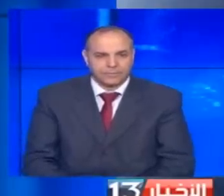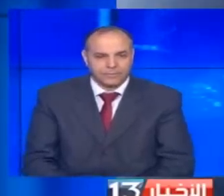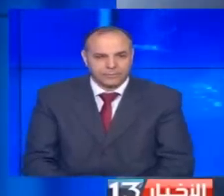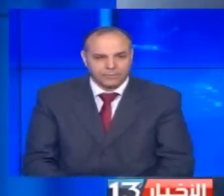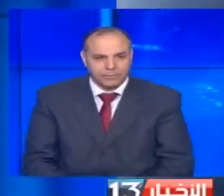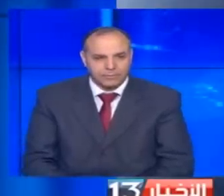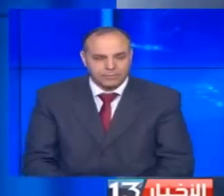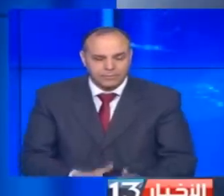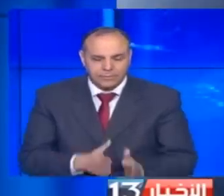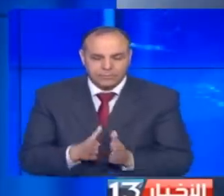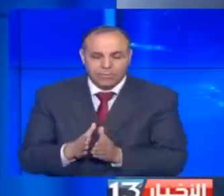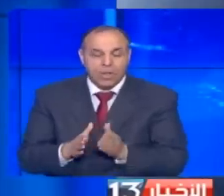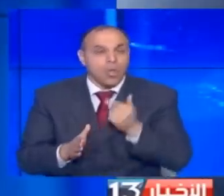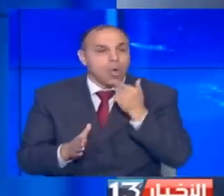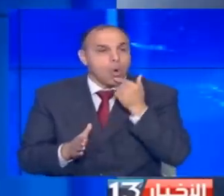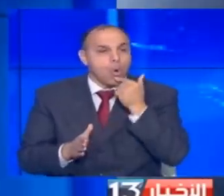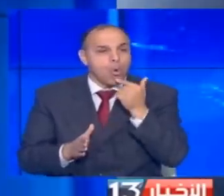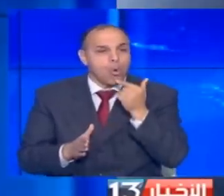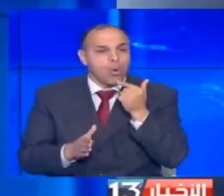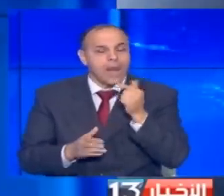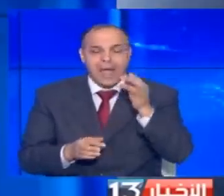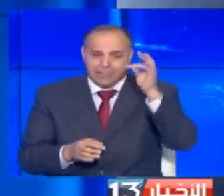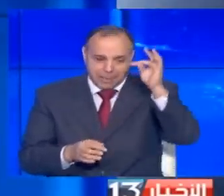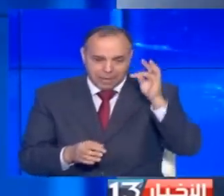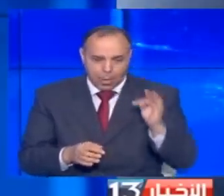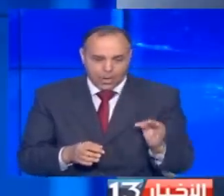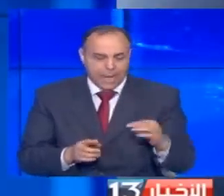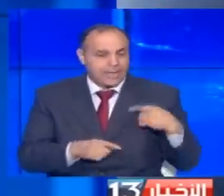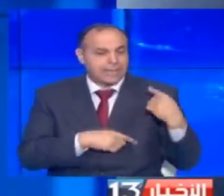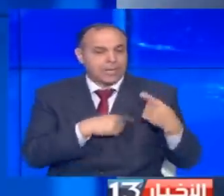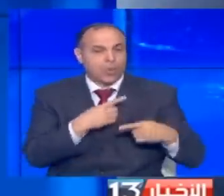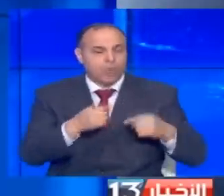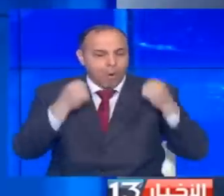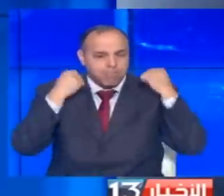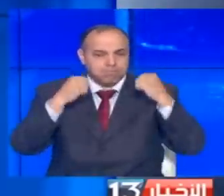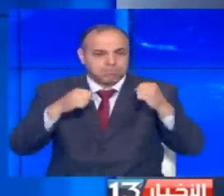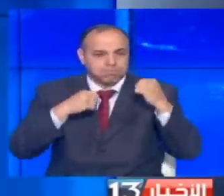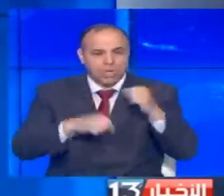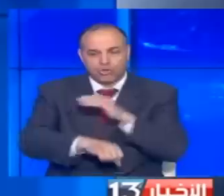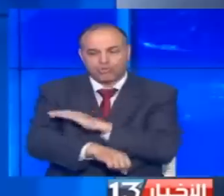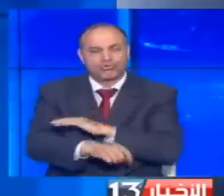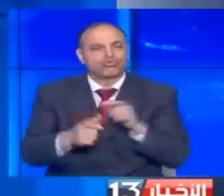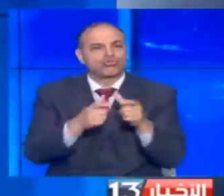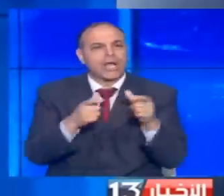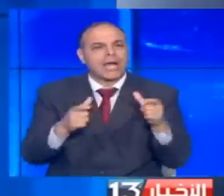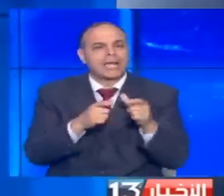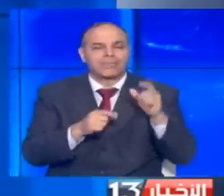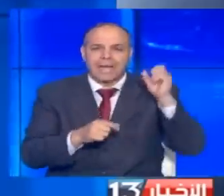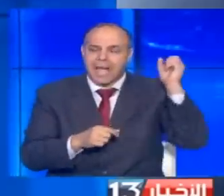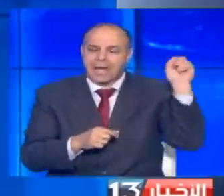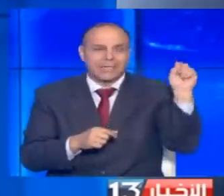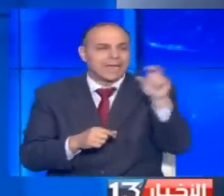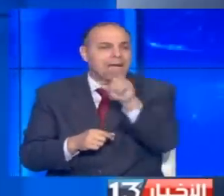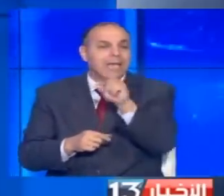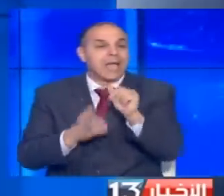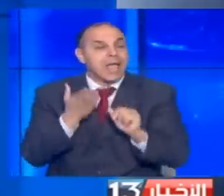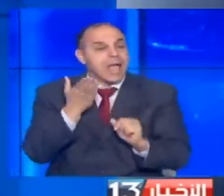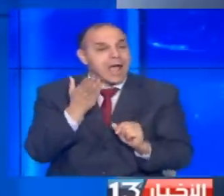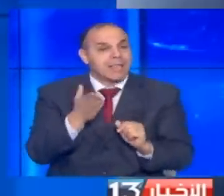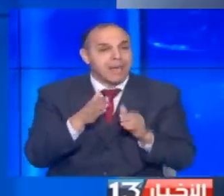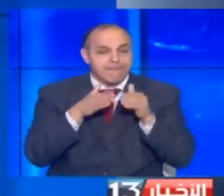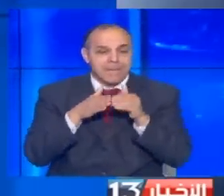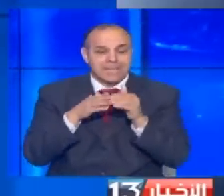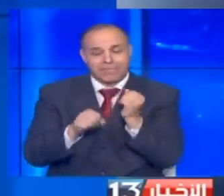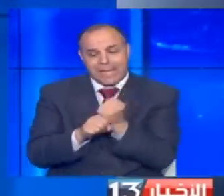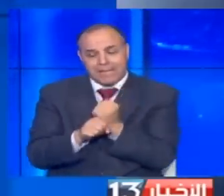مشغل اخر من تطاوين حيث يتواصل اضراب اعوان الشركه الجهويه للنقل على خلفيه مطالب